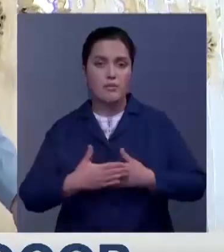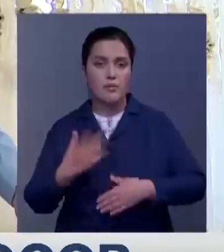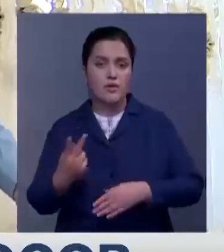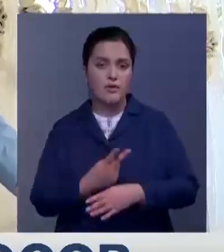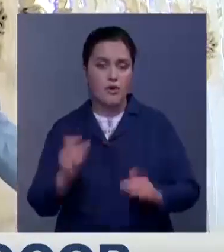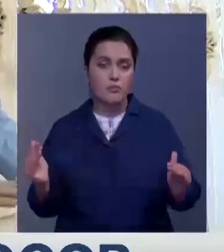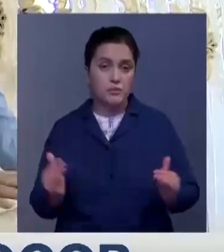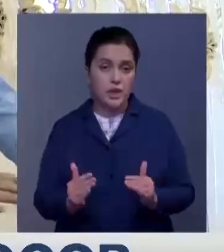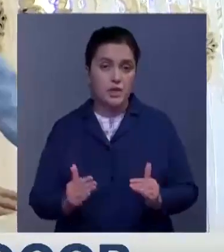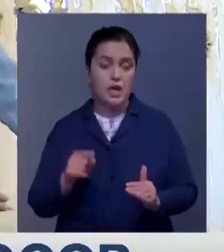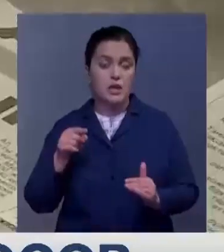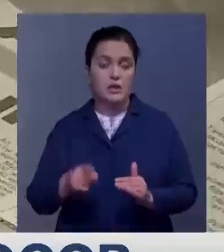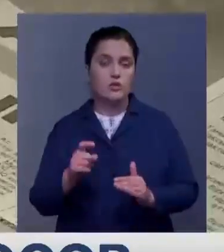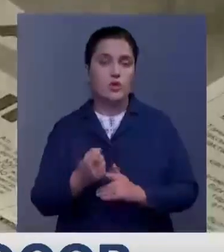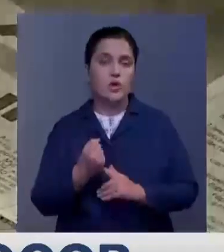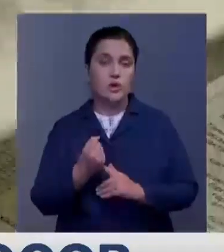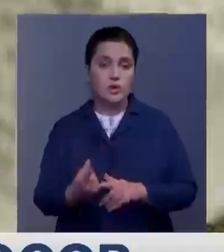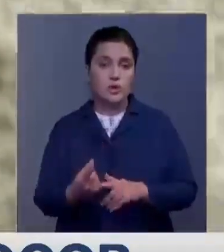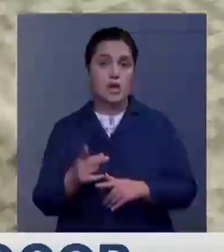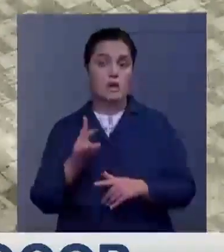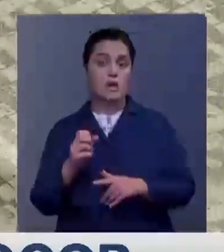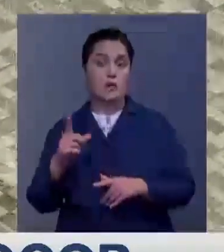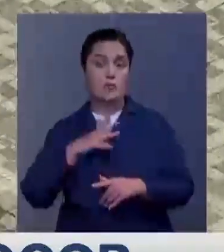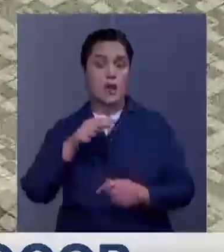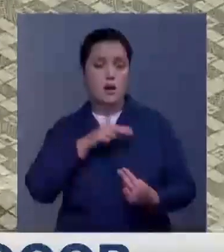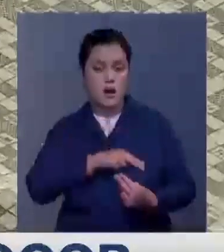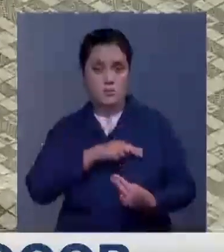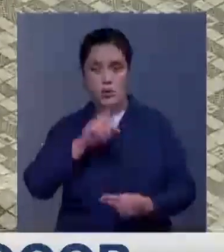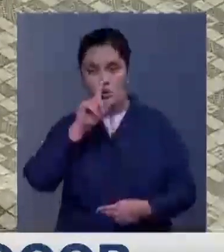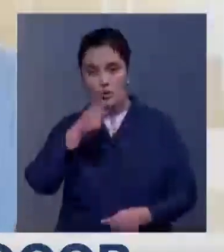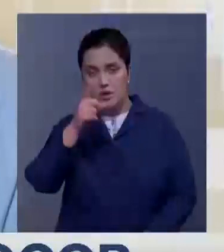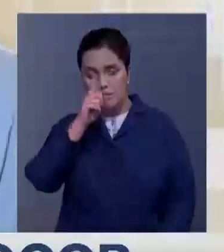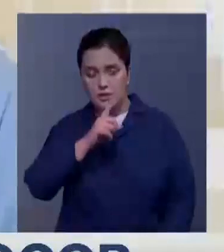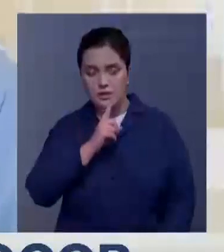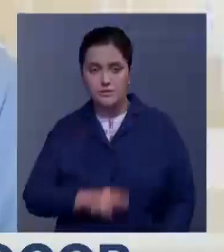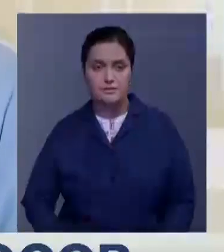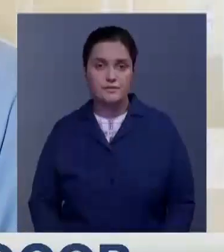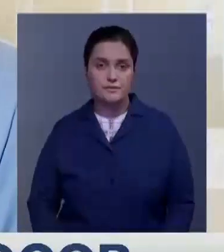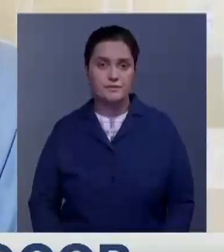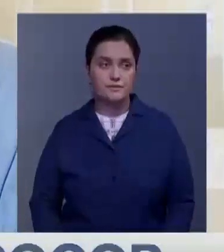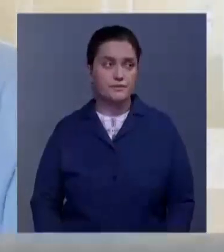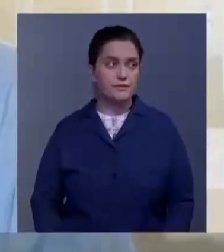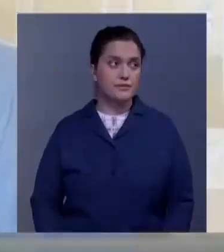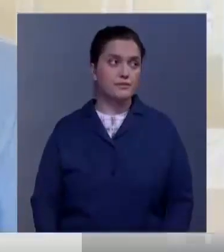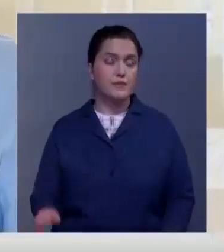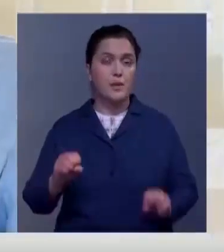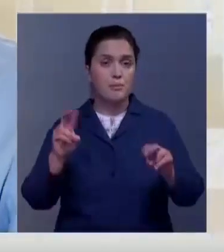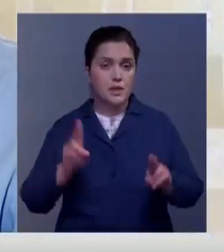вдвое меньше – 1111. Над ним он работал год и месяц. Там я специально